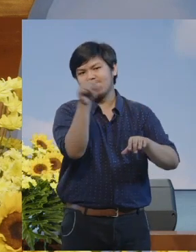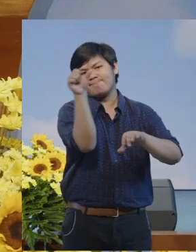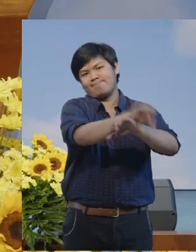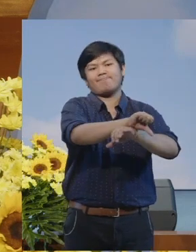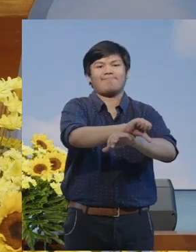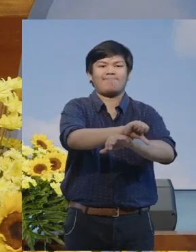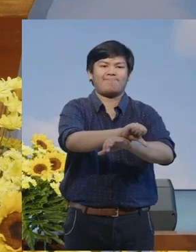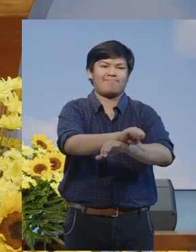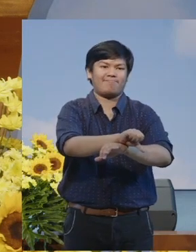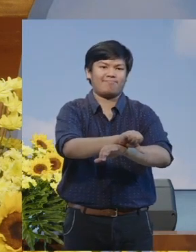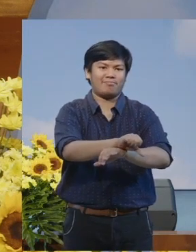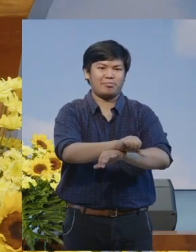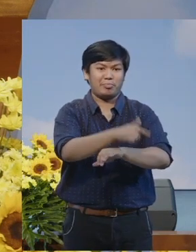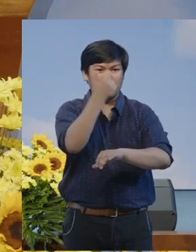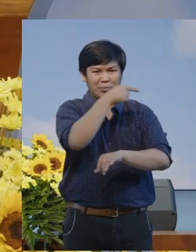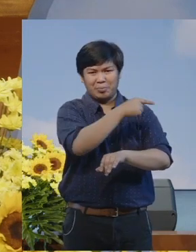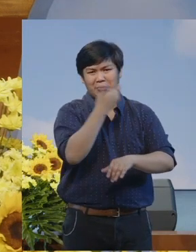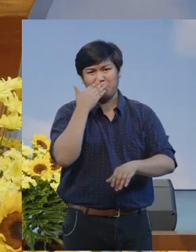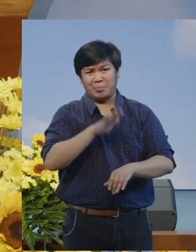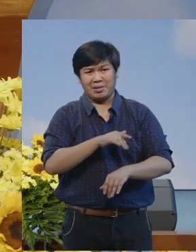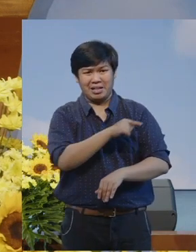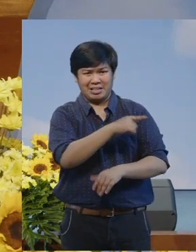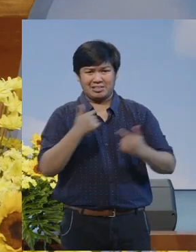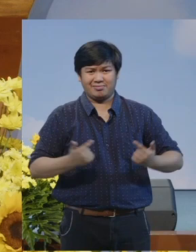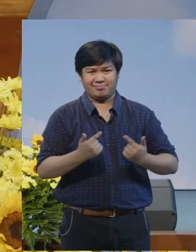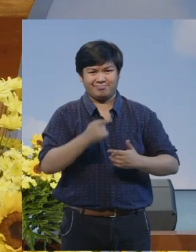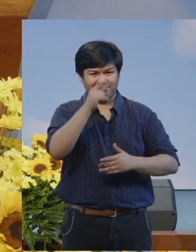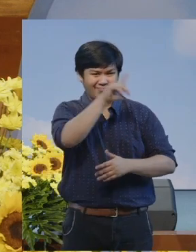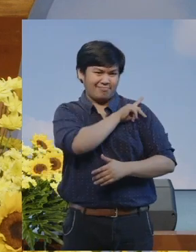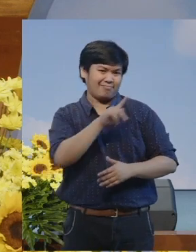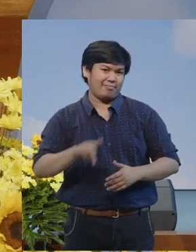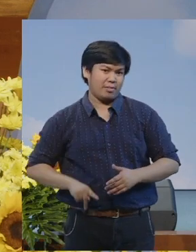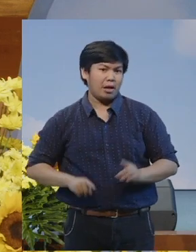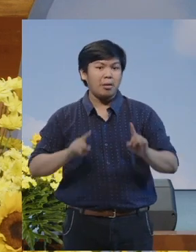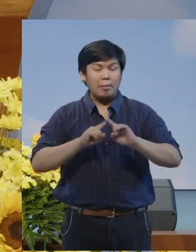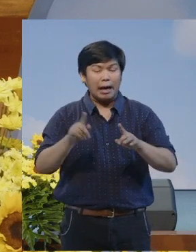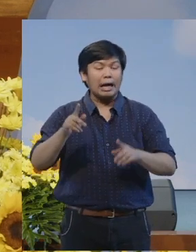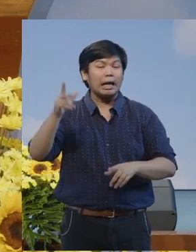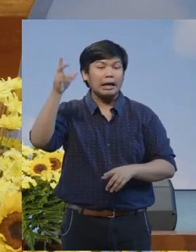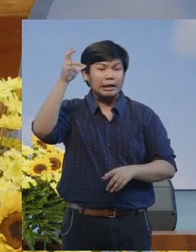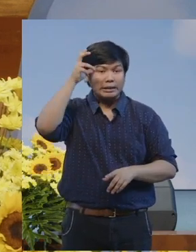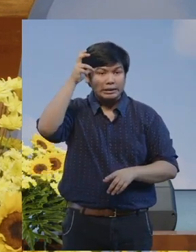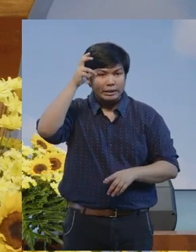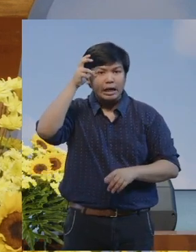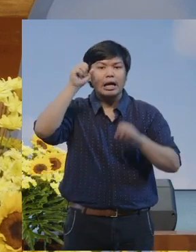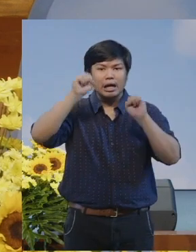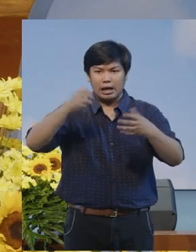So maaaring pong gawin ng mga demonyo ang manlinlang.